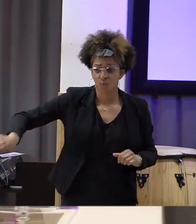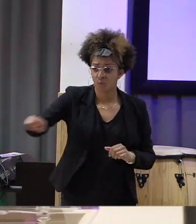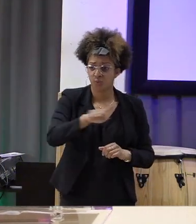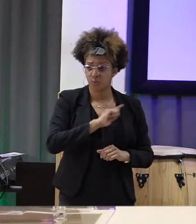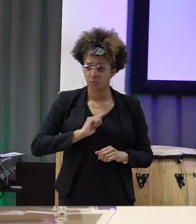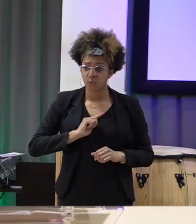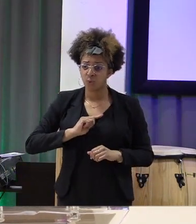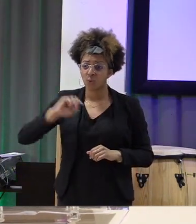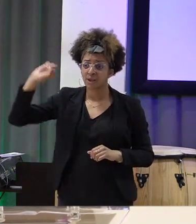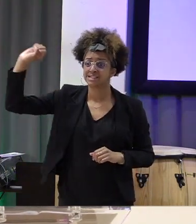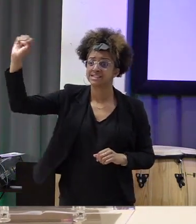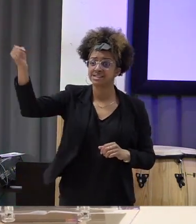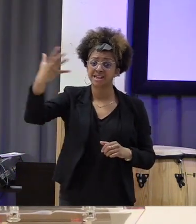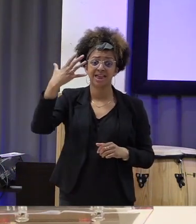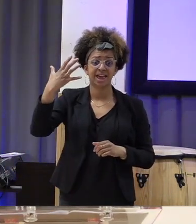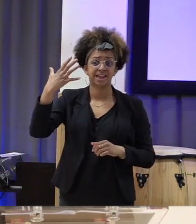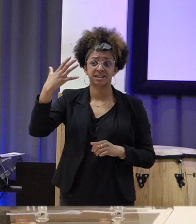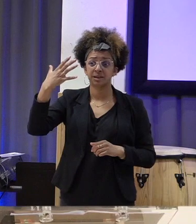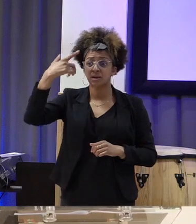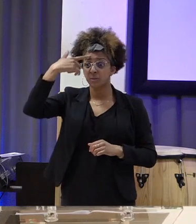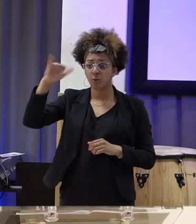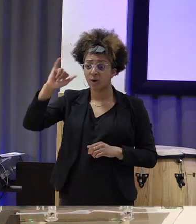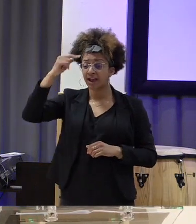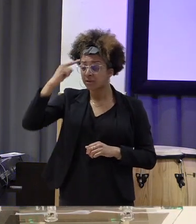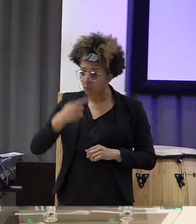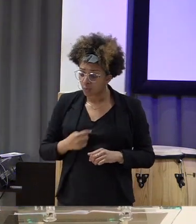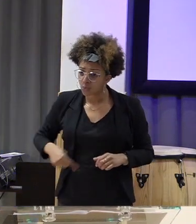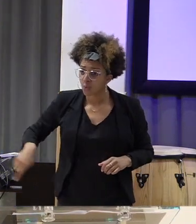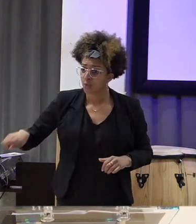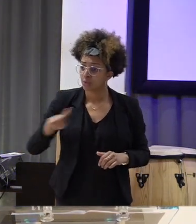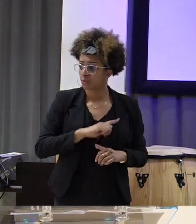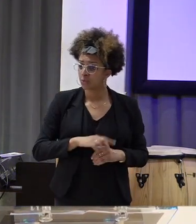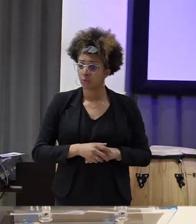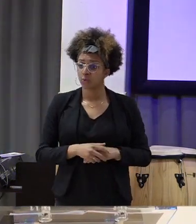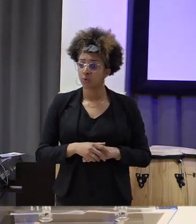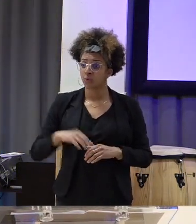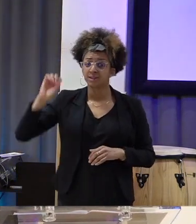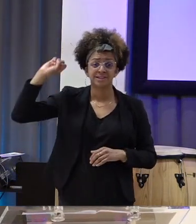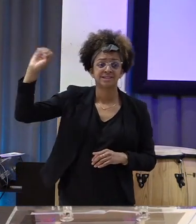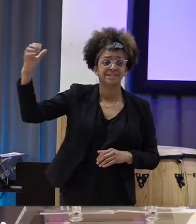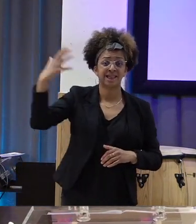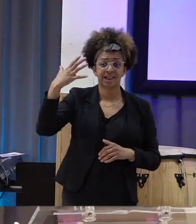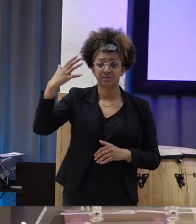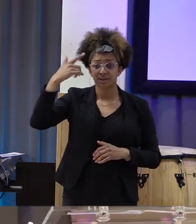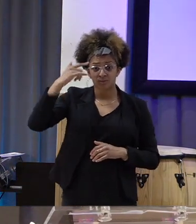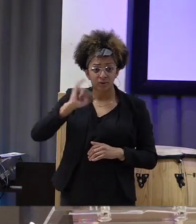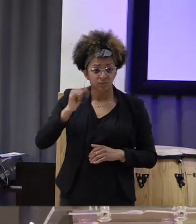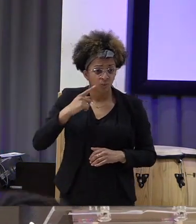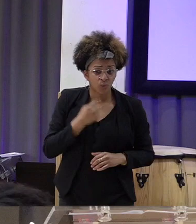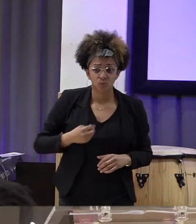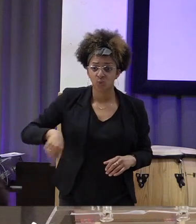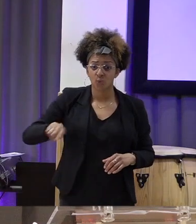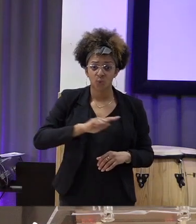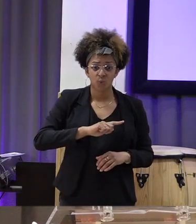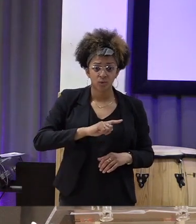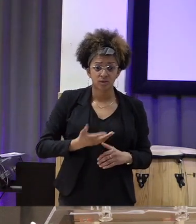le Saint-Esprit est venu dans ce monde. Cet esprit que le monde n'en a pas parce qu'il ne